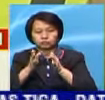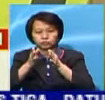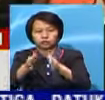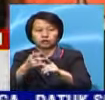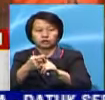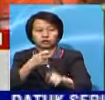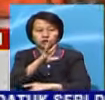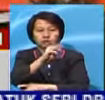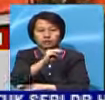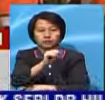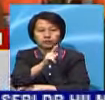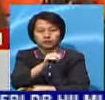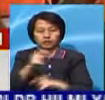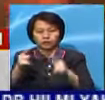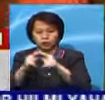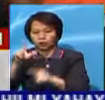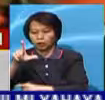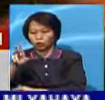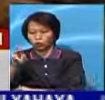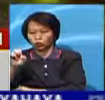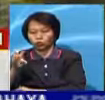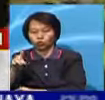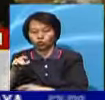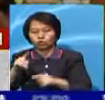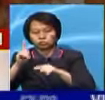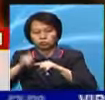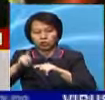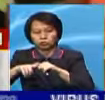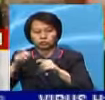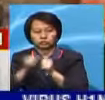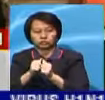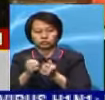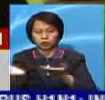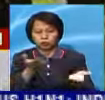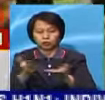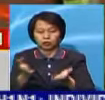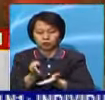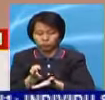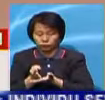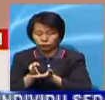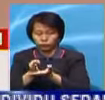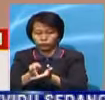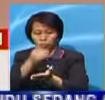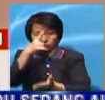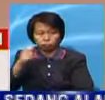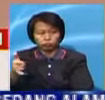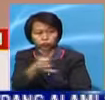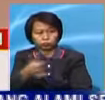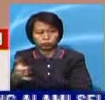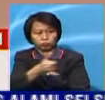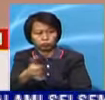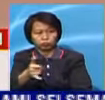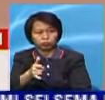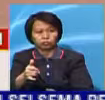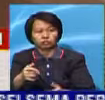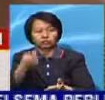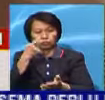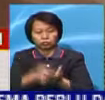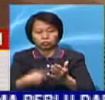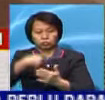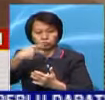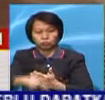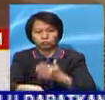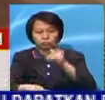dari Matang ke Lundu yang kini masih bergantung dengan perkhidmatan feri untuk berulang-alik. Projek bernilai